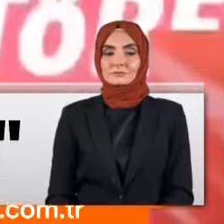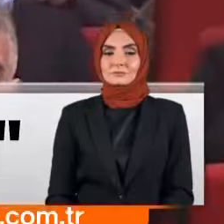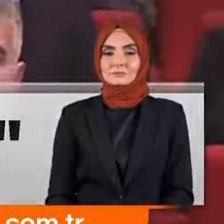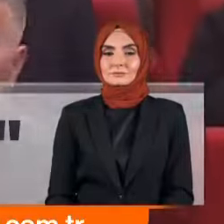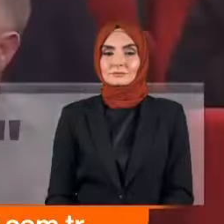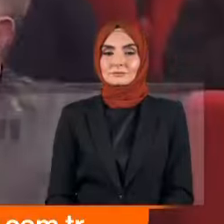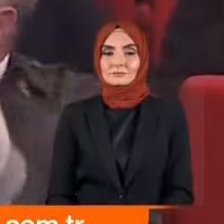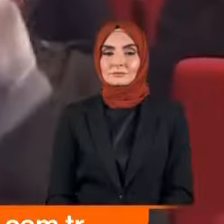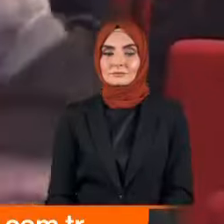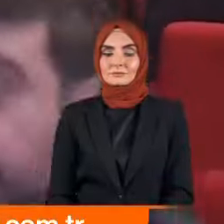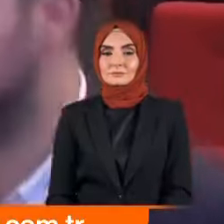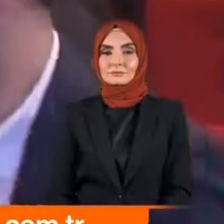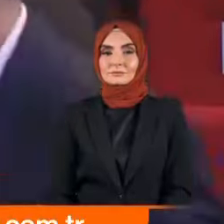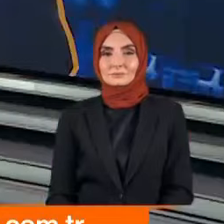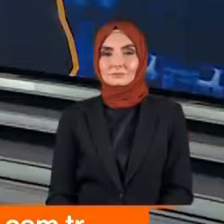vatandır.